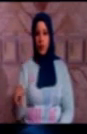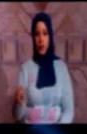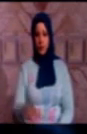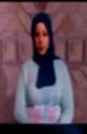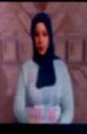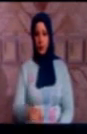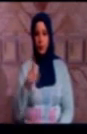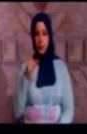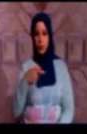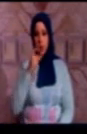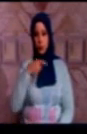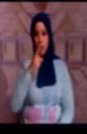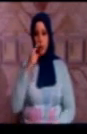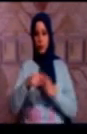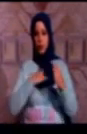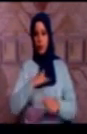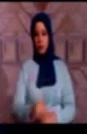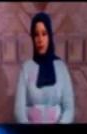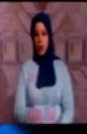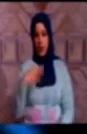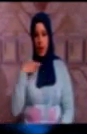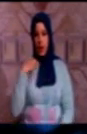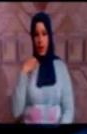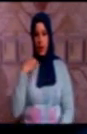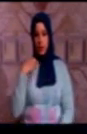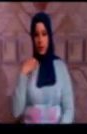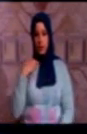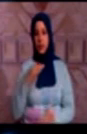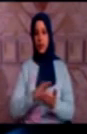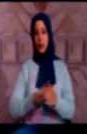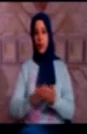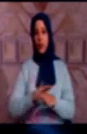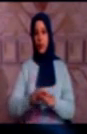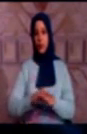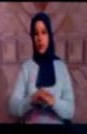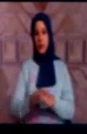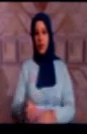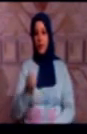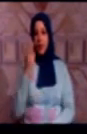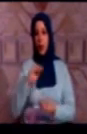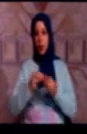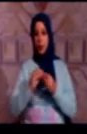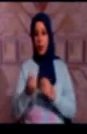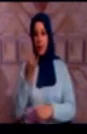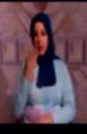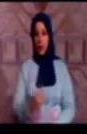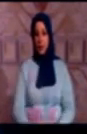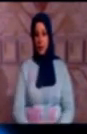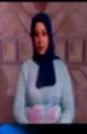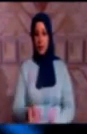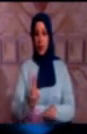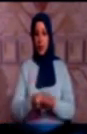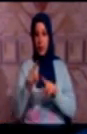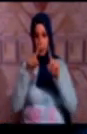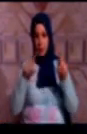موجوده في ايدي على مدار اليوم الملابس بقدر الامكان تكون ملابس قطنيه بتتصاده فتحت اللون ولو اقدر اكون موجود في اماكن جيده في التهويه